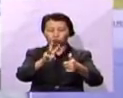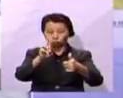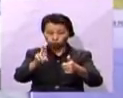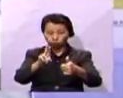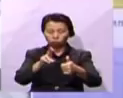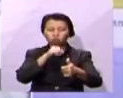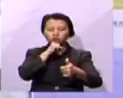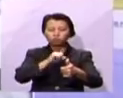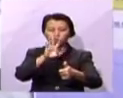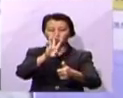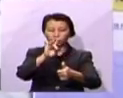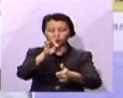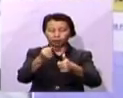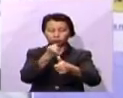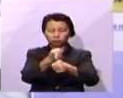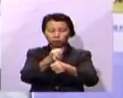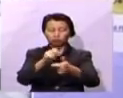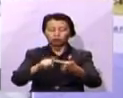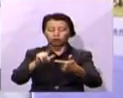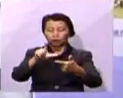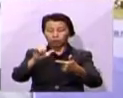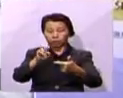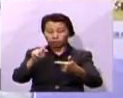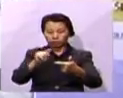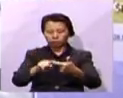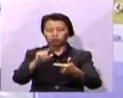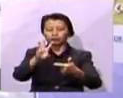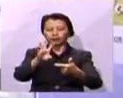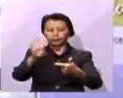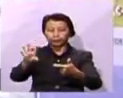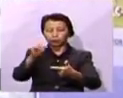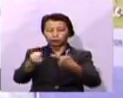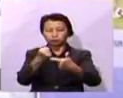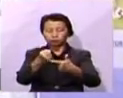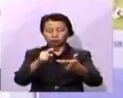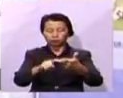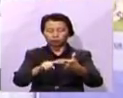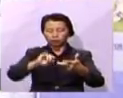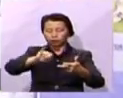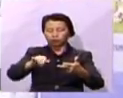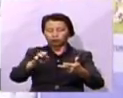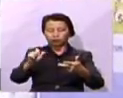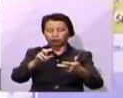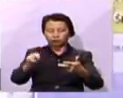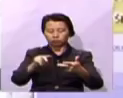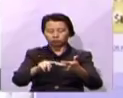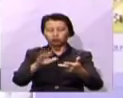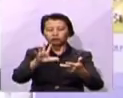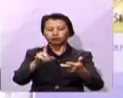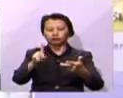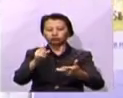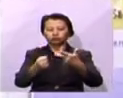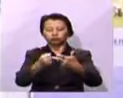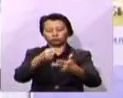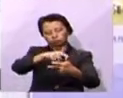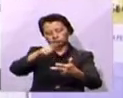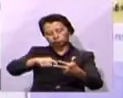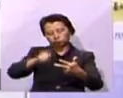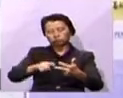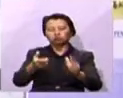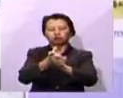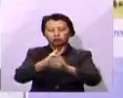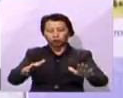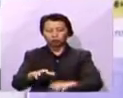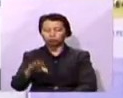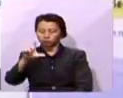Fu, 48 tahun, Liang Rong Bing, 44 tahun dan Jiang Chun Lin, 51 tahun. Manakala Liang